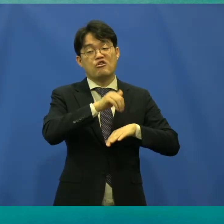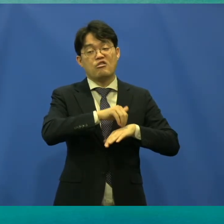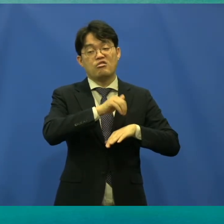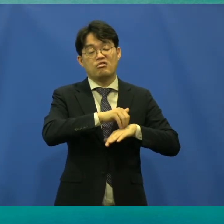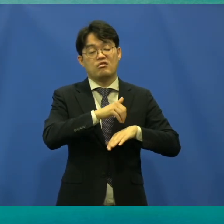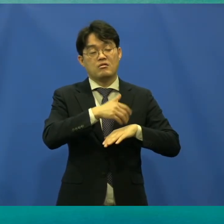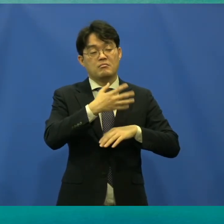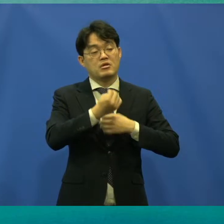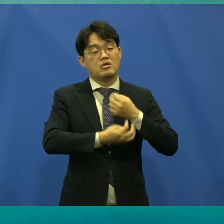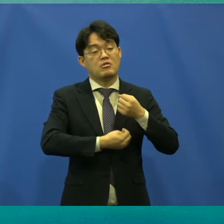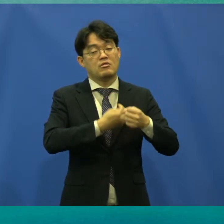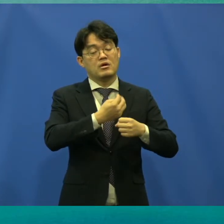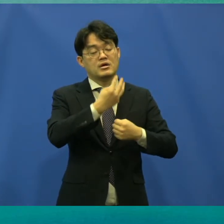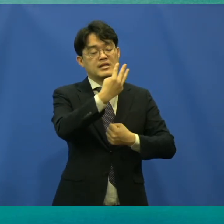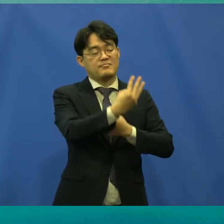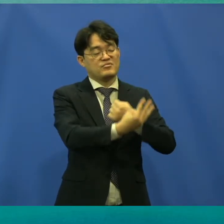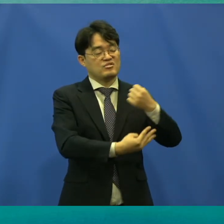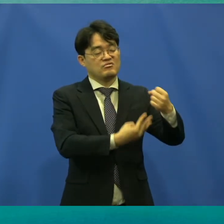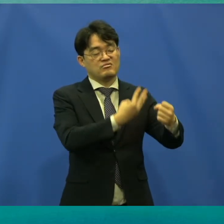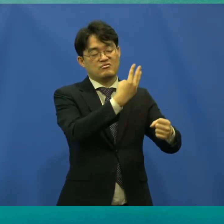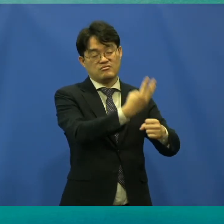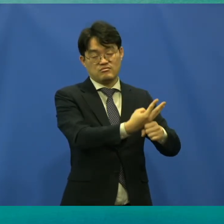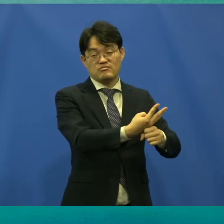그런데 이 요나는 성질도 안 좋고